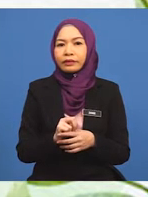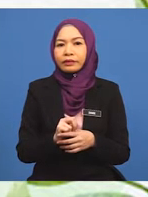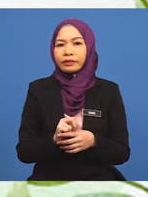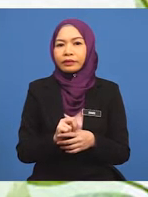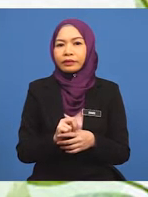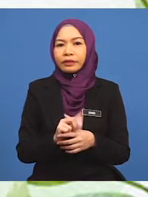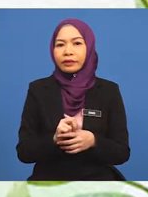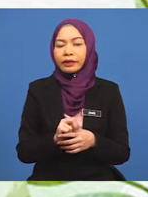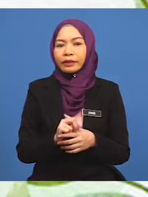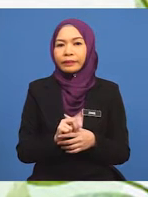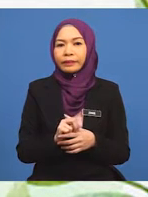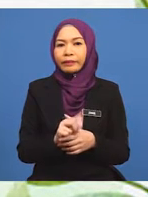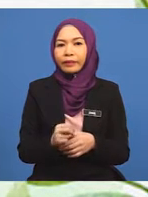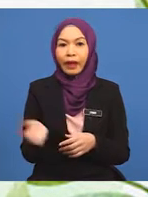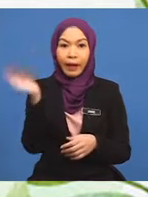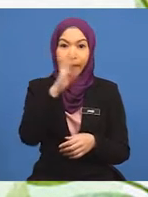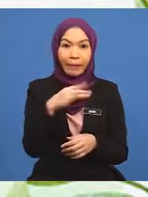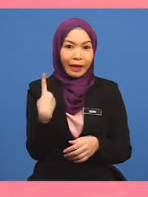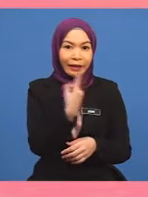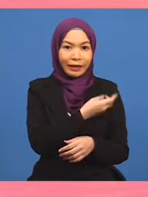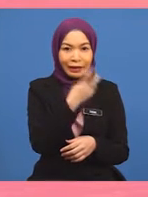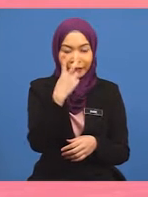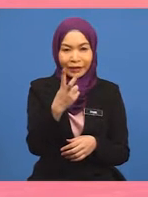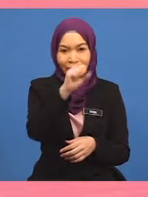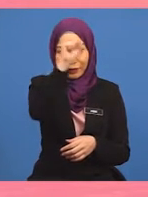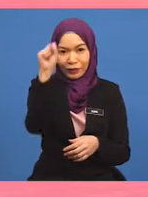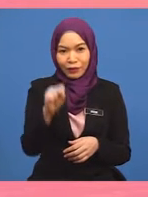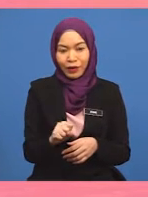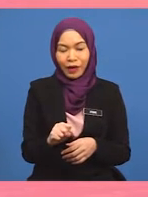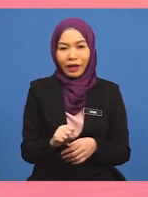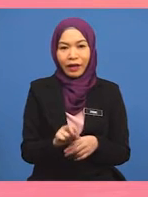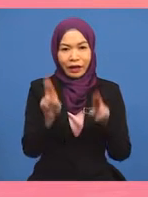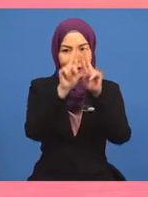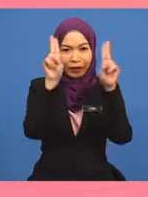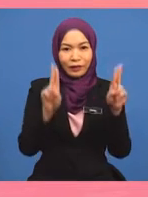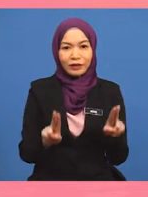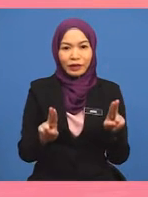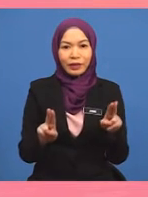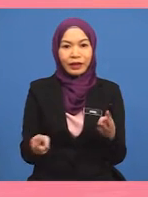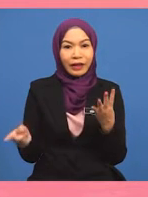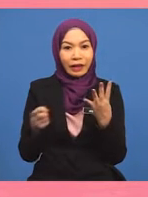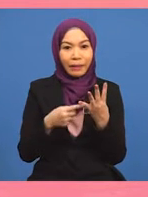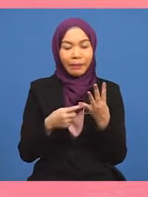Seterusnya, mari kita lihat soalan uji minda yang keempat.